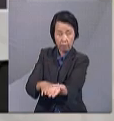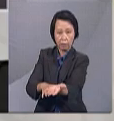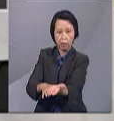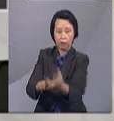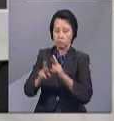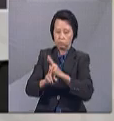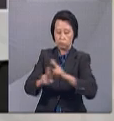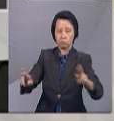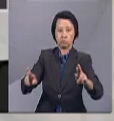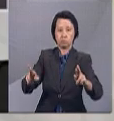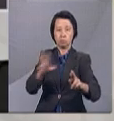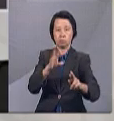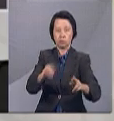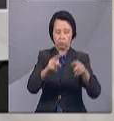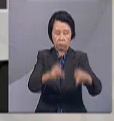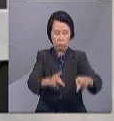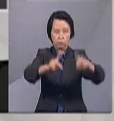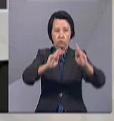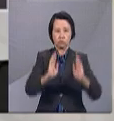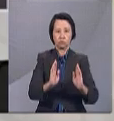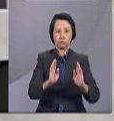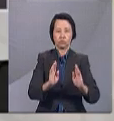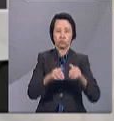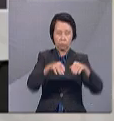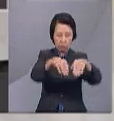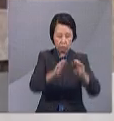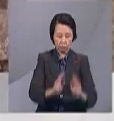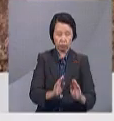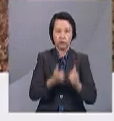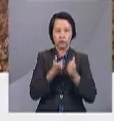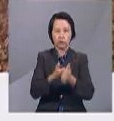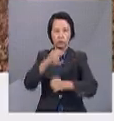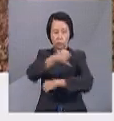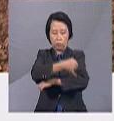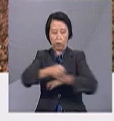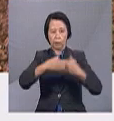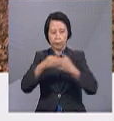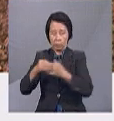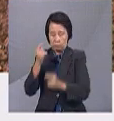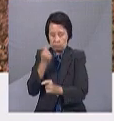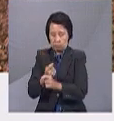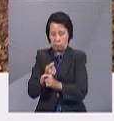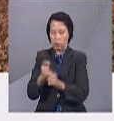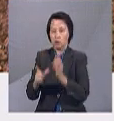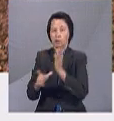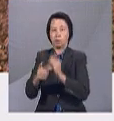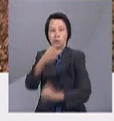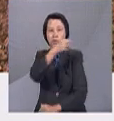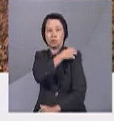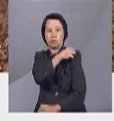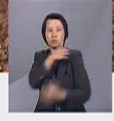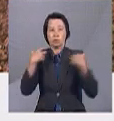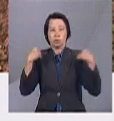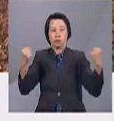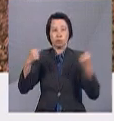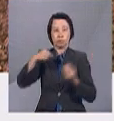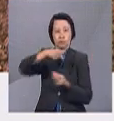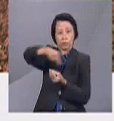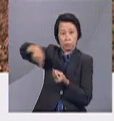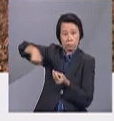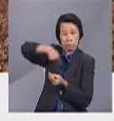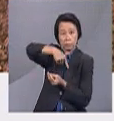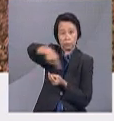penyediaan dan kebumian mengikuti garis panduannya ditetapkan oleh penolong pegawai kesehatan sekitaran